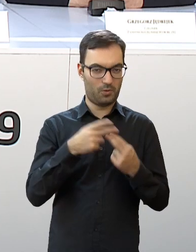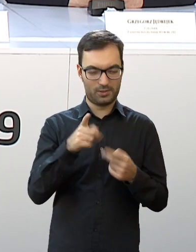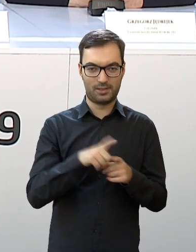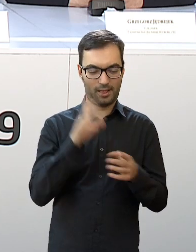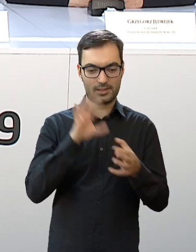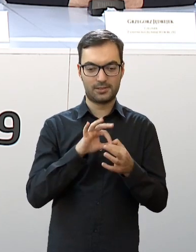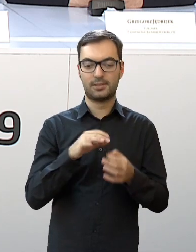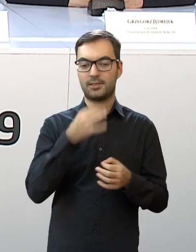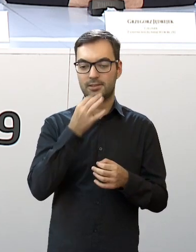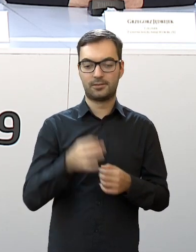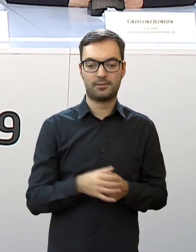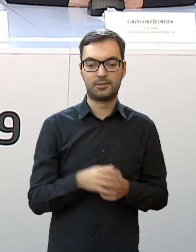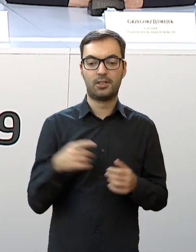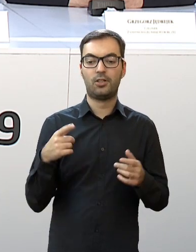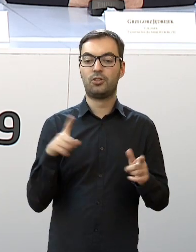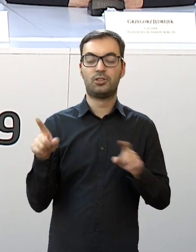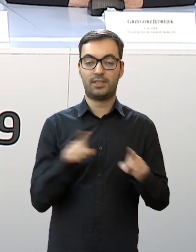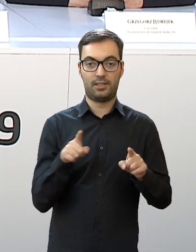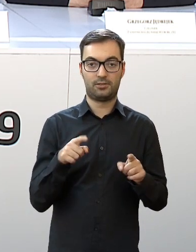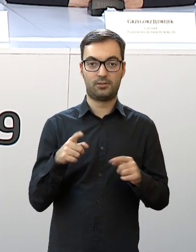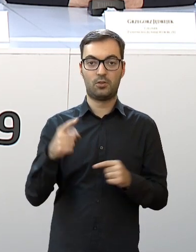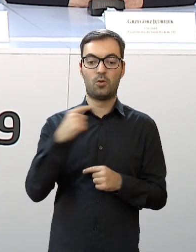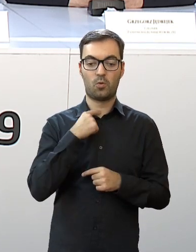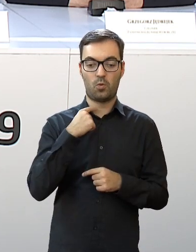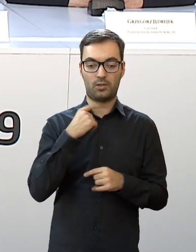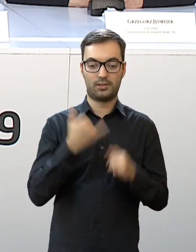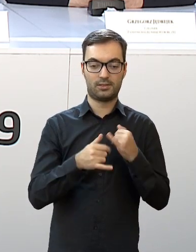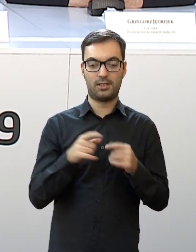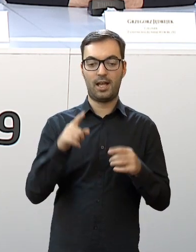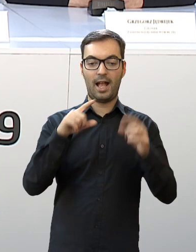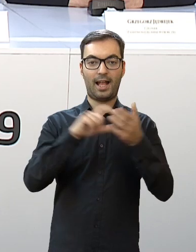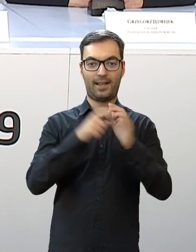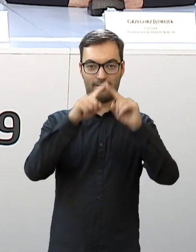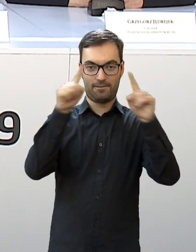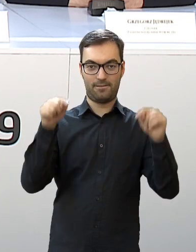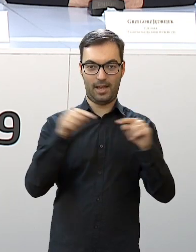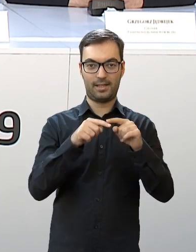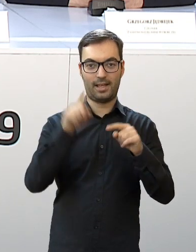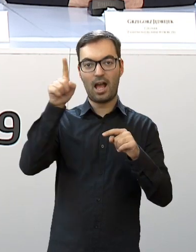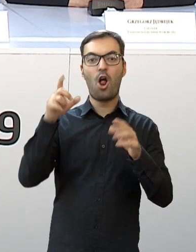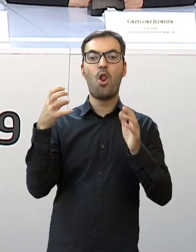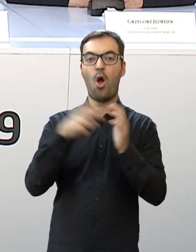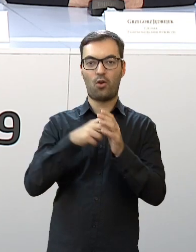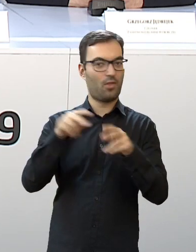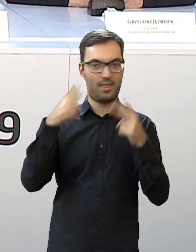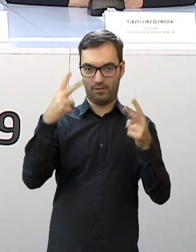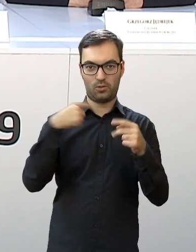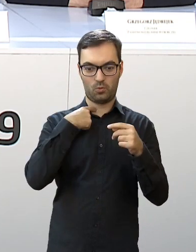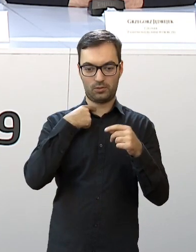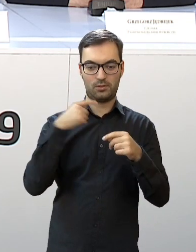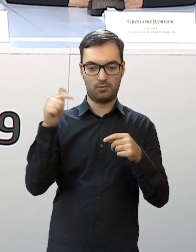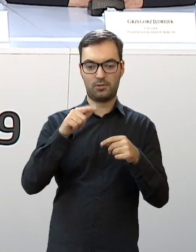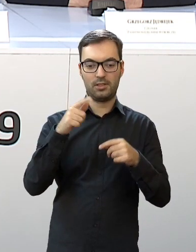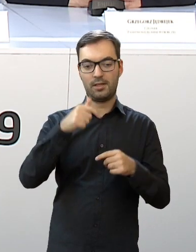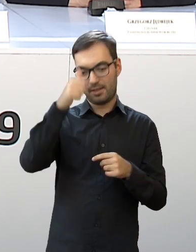ale chciałam się zapytać, czy to oznacza, że głos postawiony w kratce z logo jest głosem nieważnym, bo głos powinien być